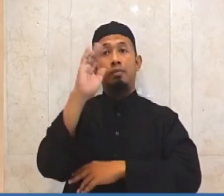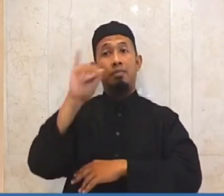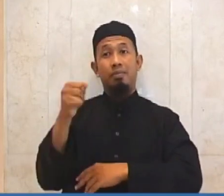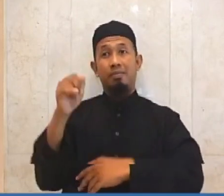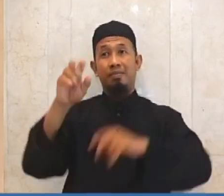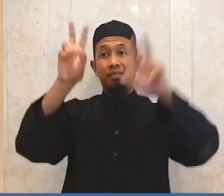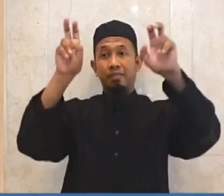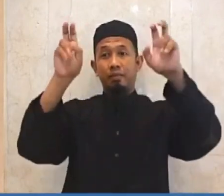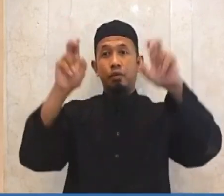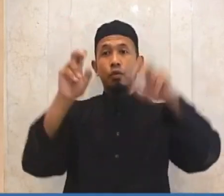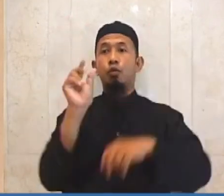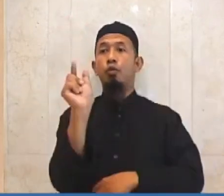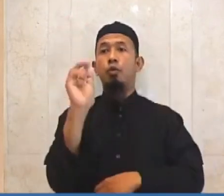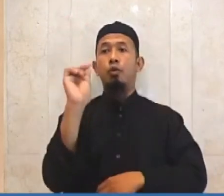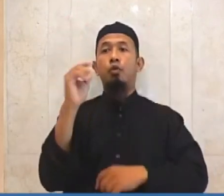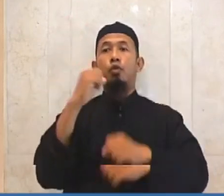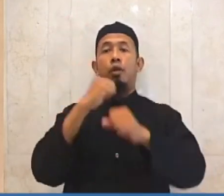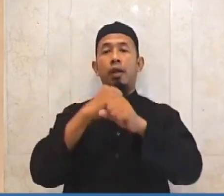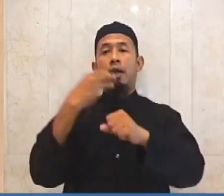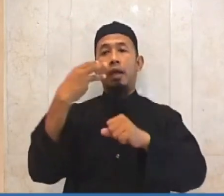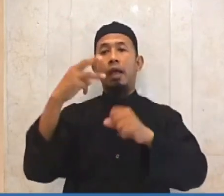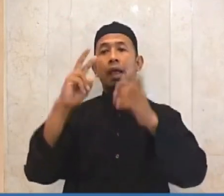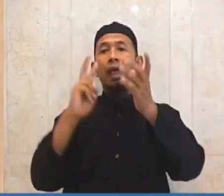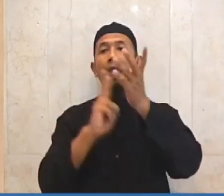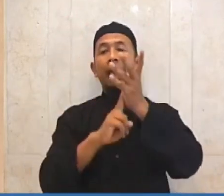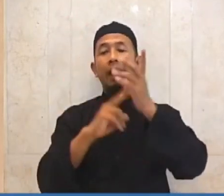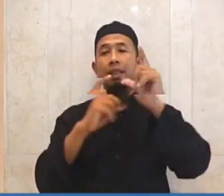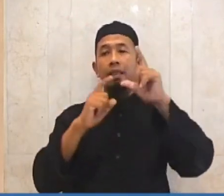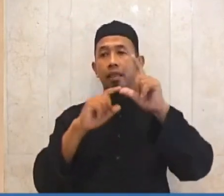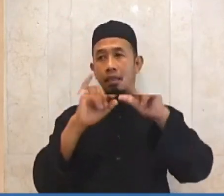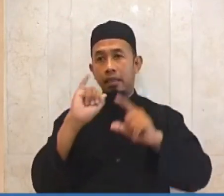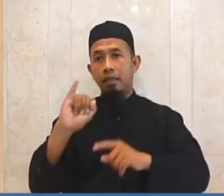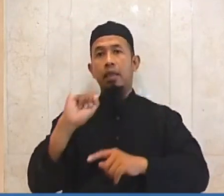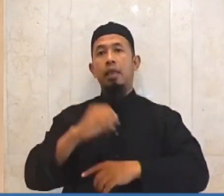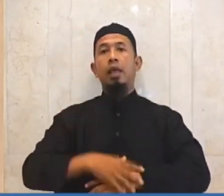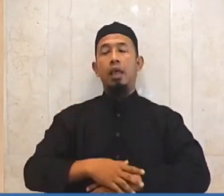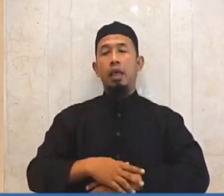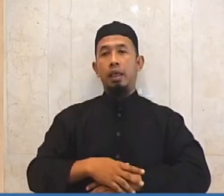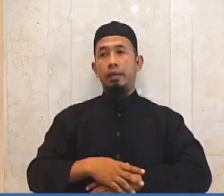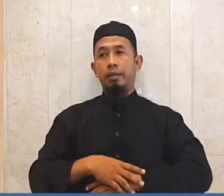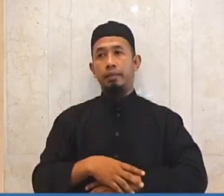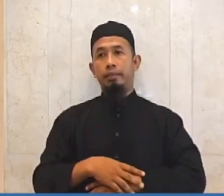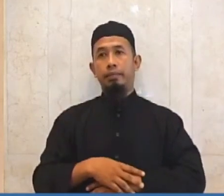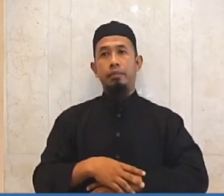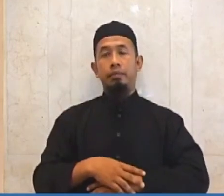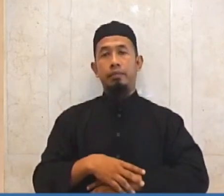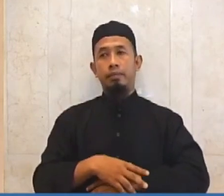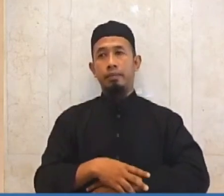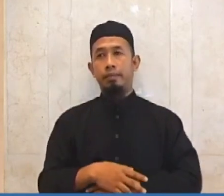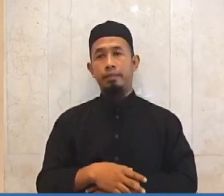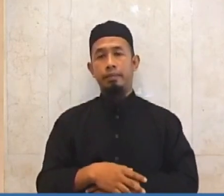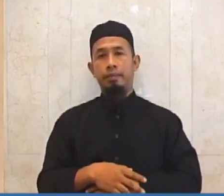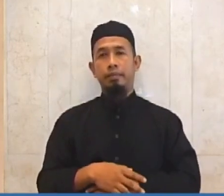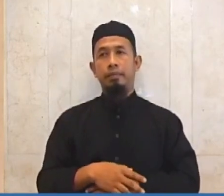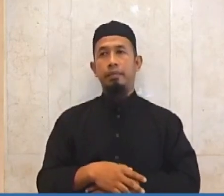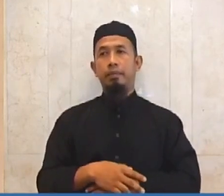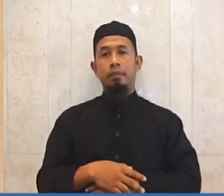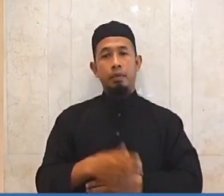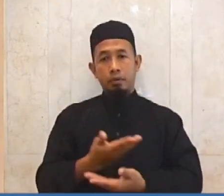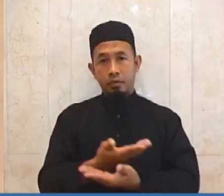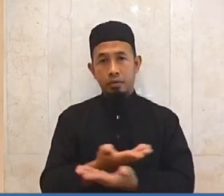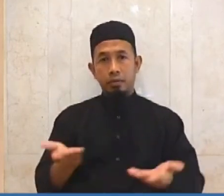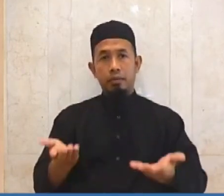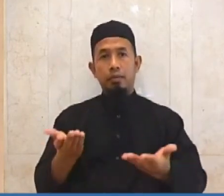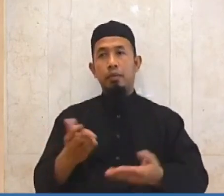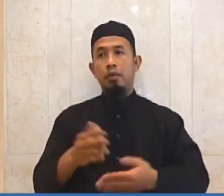pembangunan mental spiritual Islami abdi negara kita